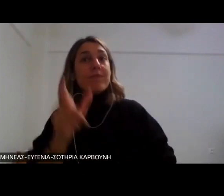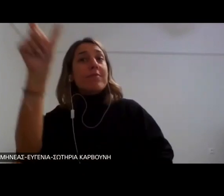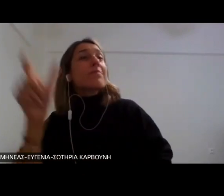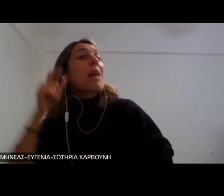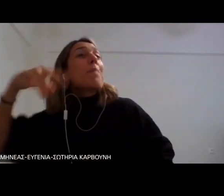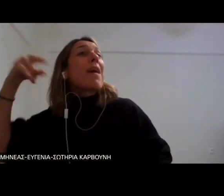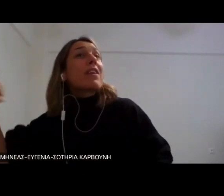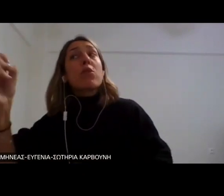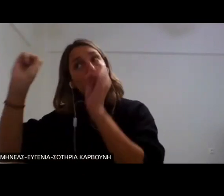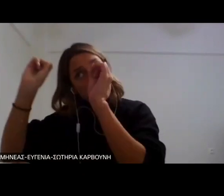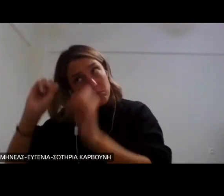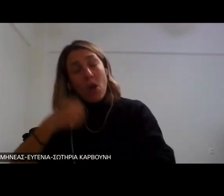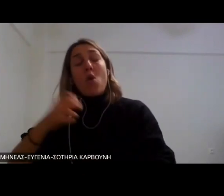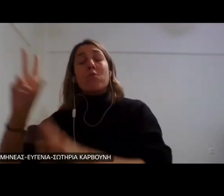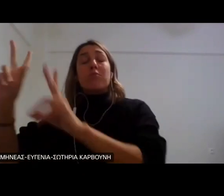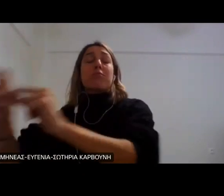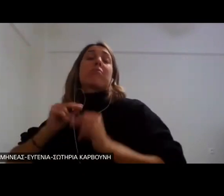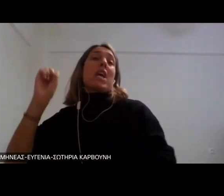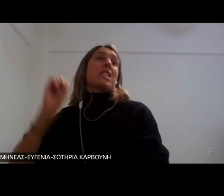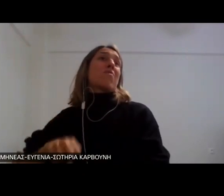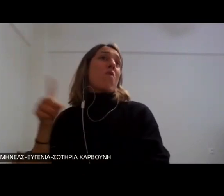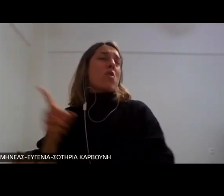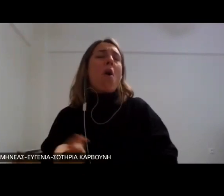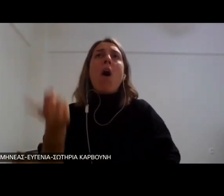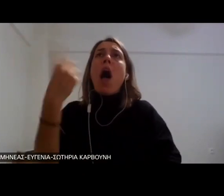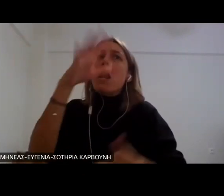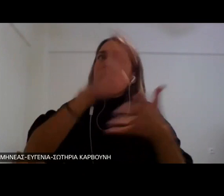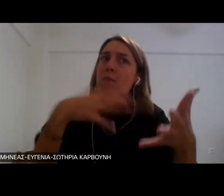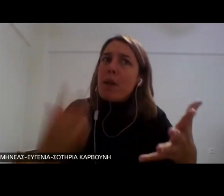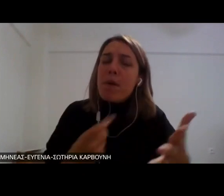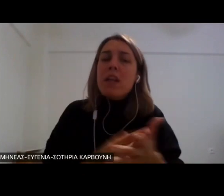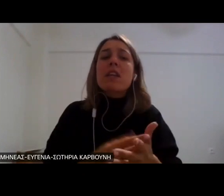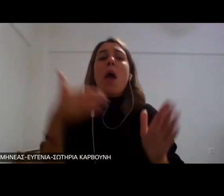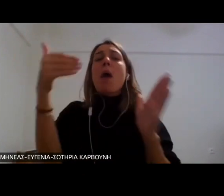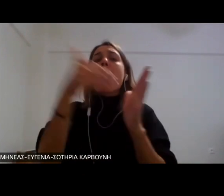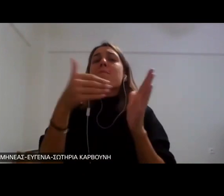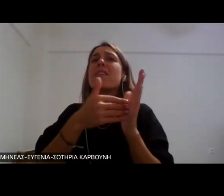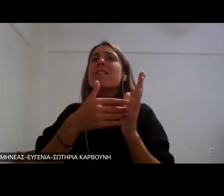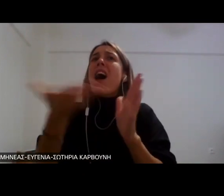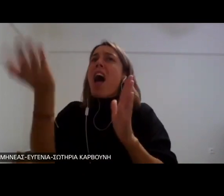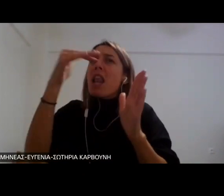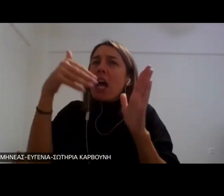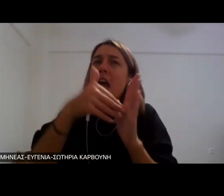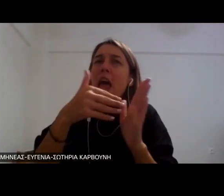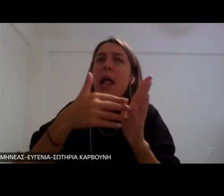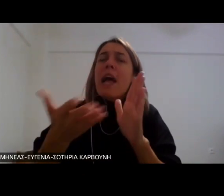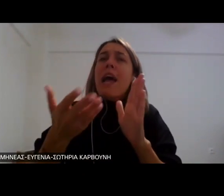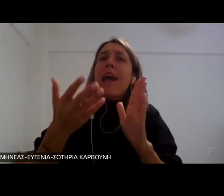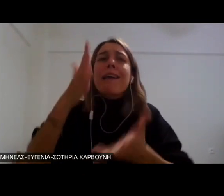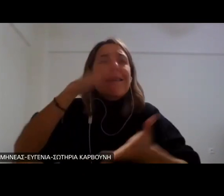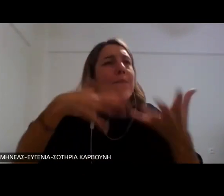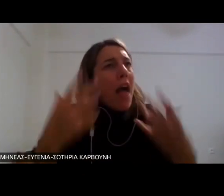ότι όντως δεν μπορεί να υπάρξει μία λύση, γιατί υπάρχουν άλλα συγκείμενα μέσα στο οποίο καλούμαστε να μιλήσουμε και πραγματικά χρειάζεται να είμαστε